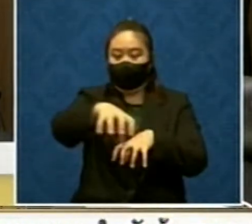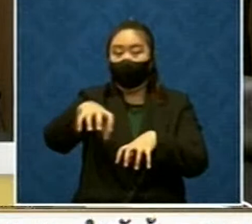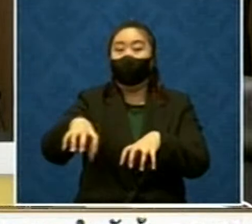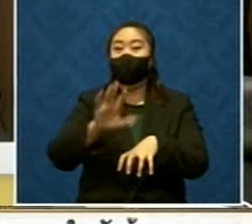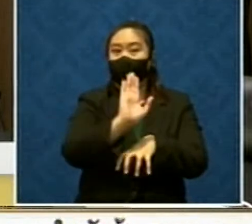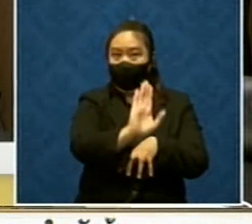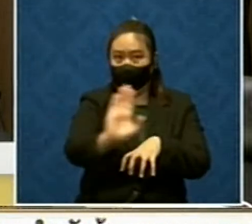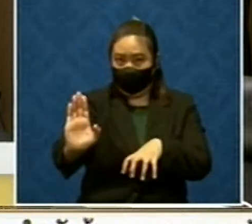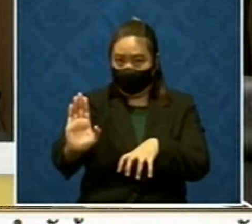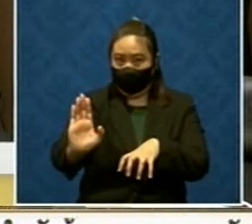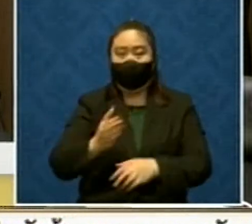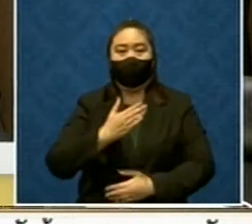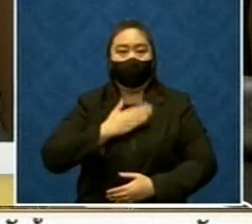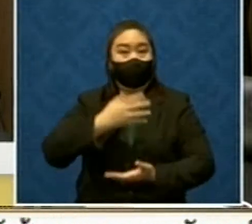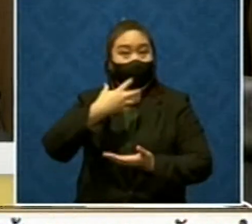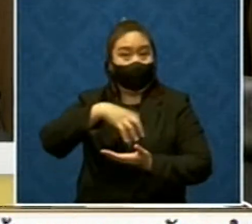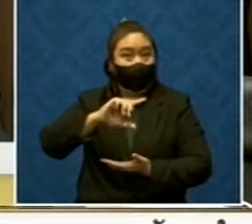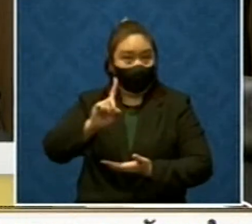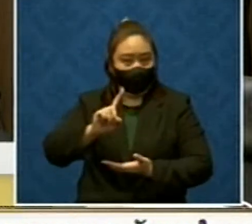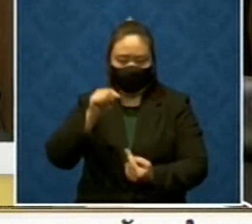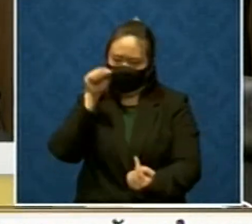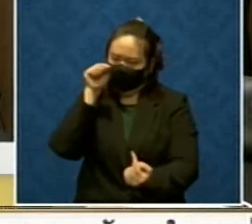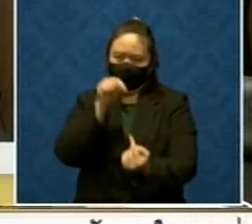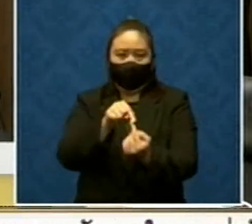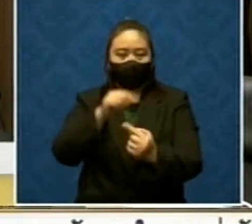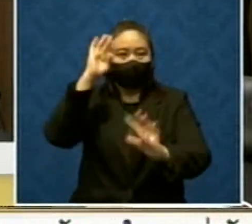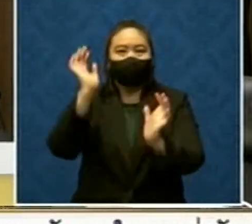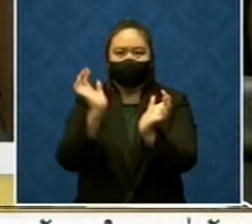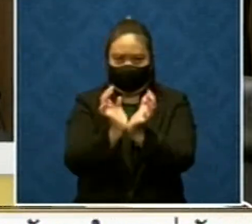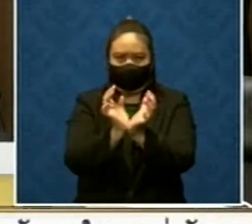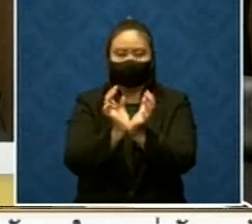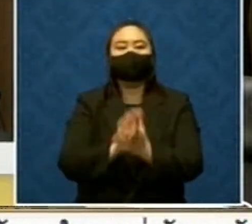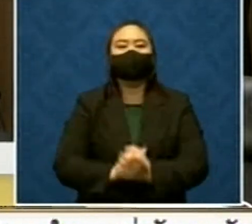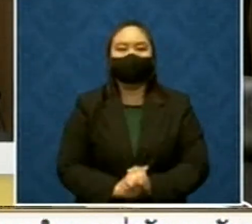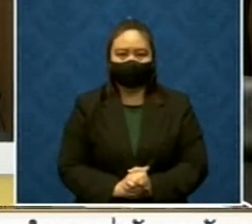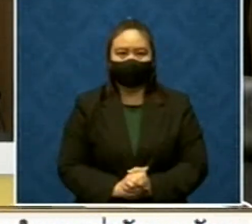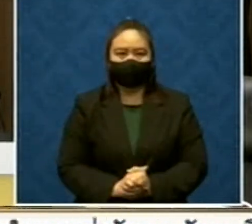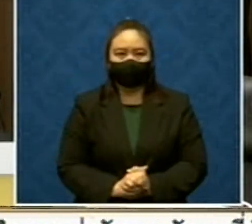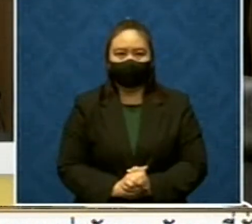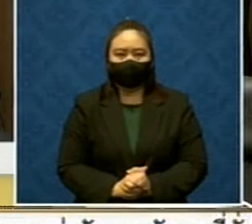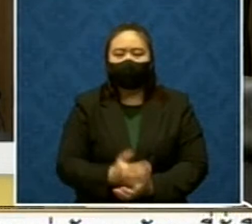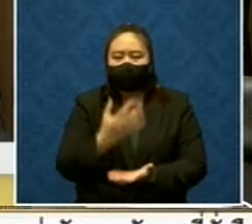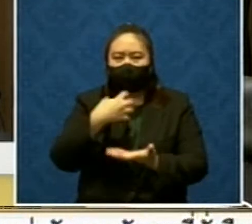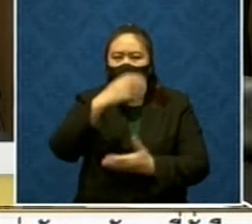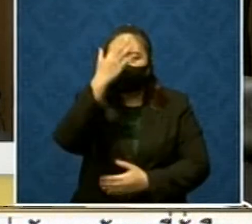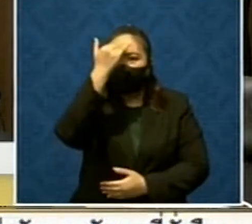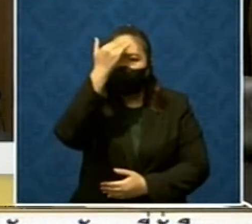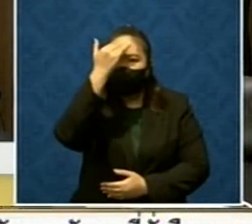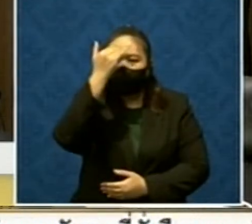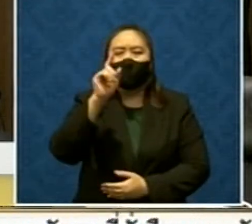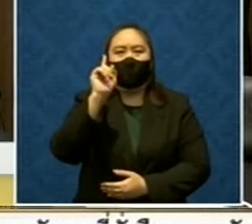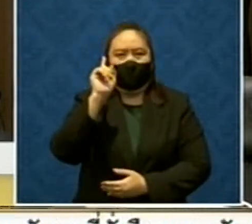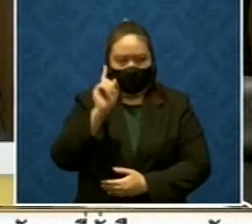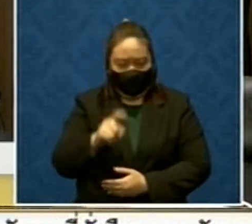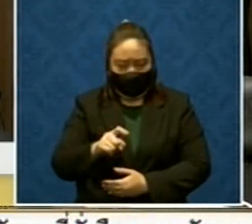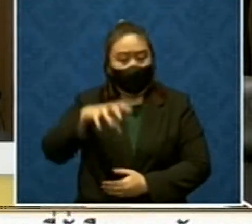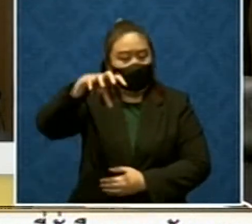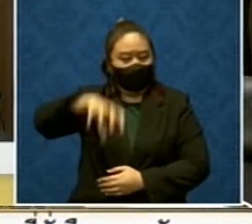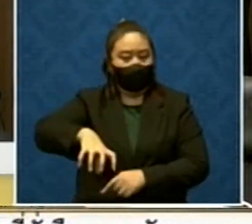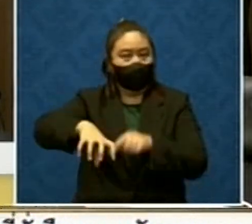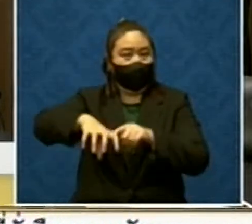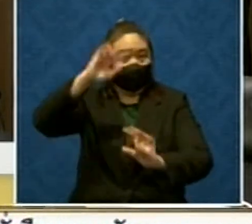พราะผมจะพูดถึงตำรวจโดยเฉพาะที่ต้องพูดเพราะต้องปกป้องรักษาองค์กรตำ